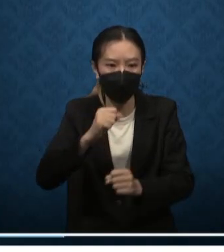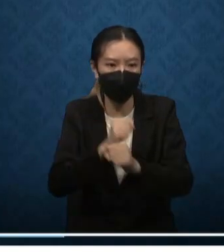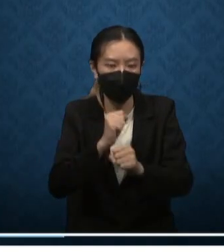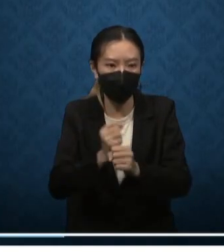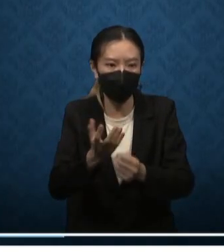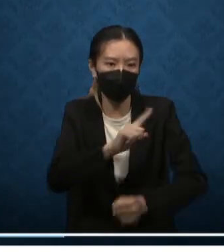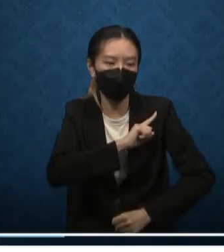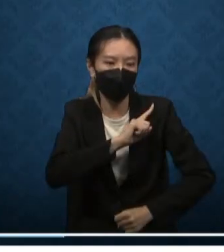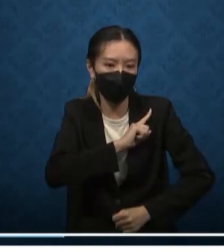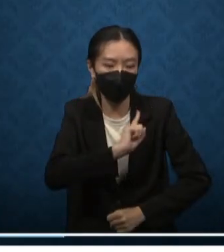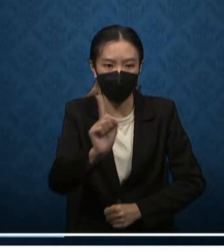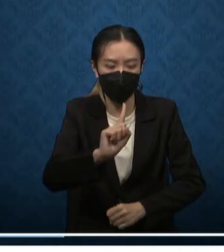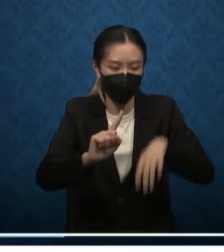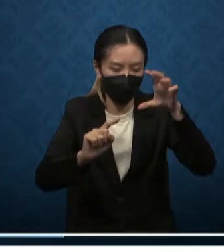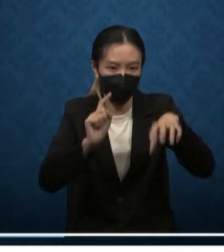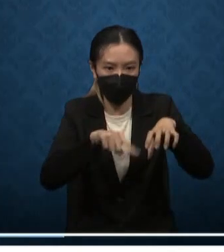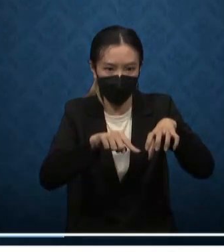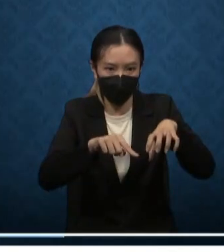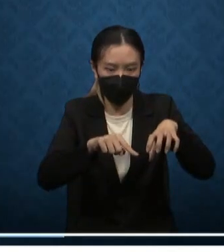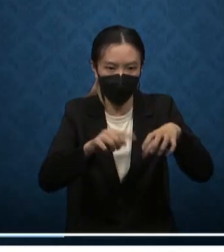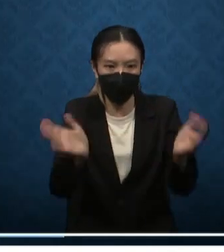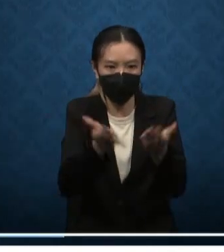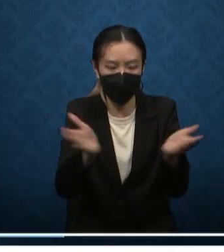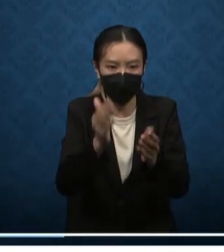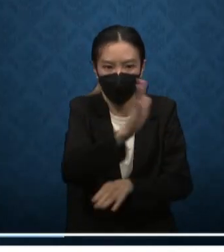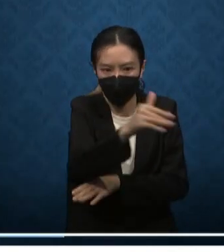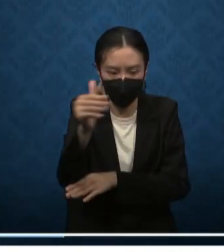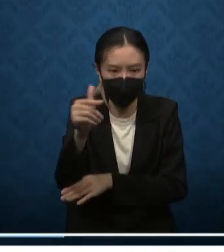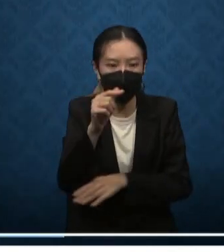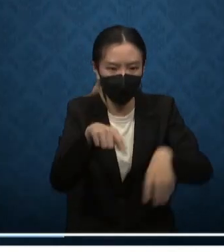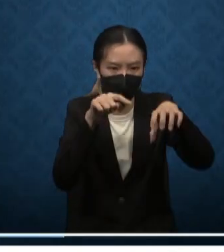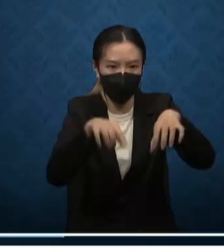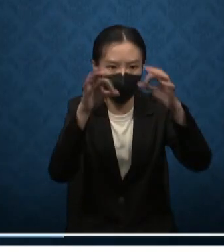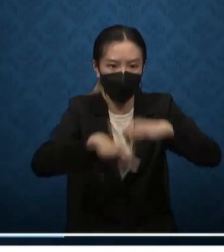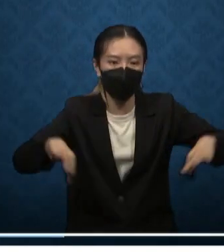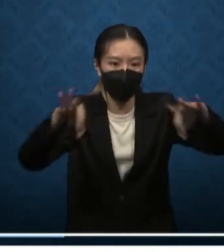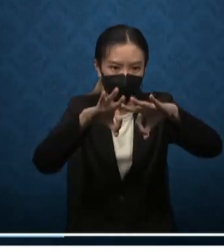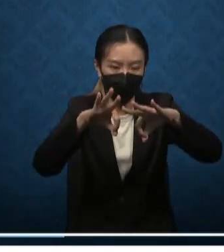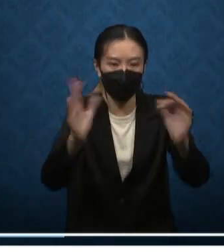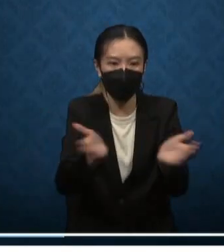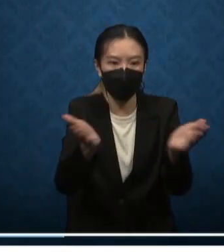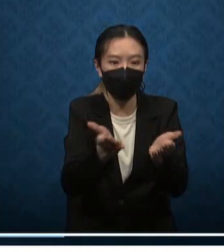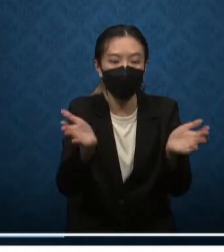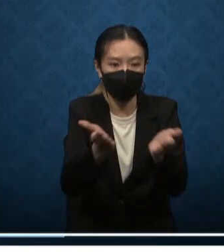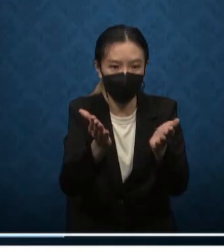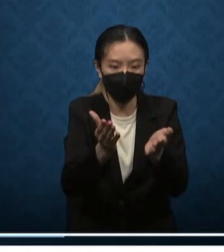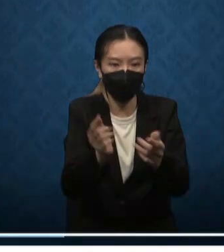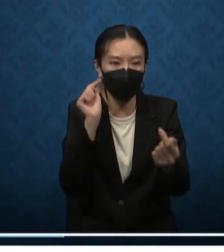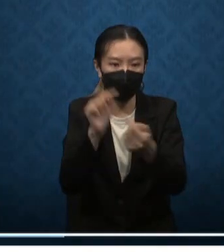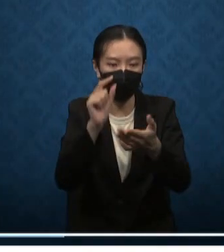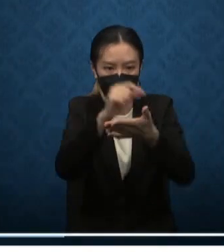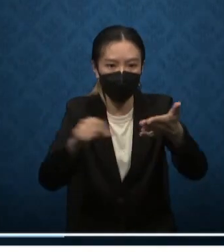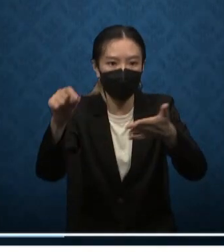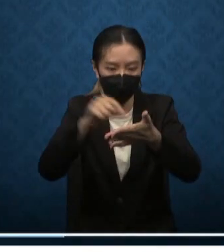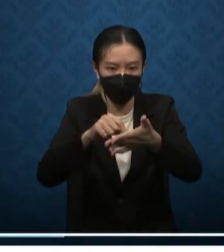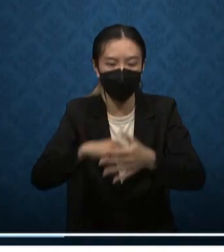ที่เป็นหน่วยงานที่จะขับเคลื่อนวาระแห่งชาติและเป็นหน่วยงานสำคัญที่จะขับเคลื่อนเพื่อที่จะรองรับการเลือกตั้งที่จะมาถึง